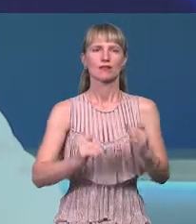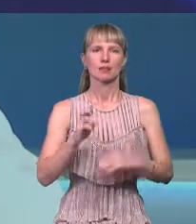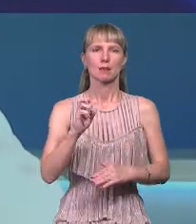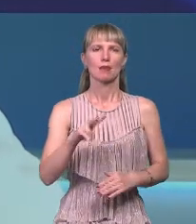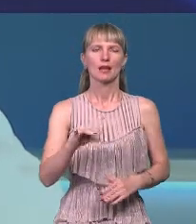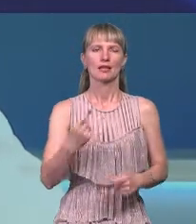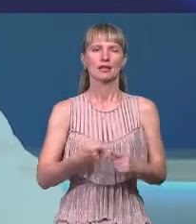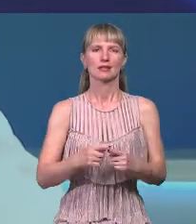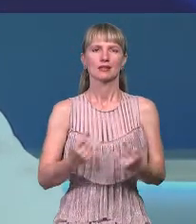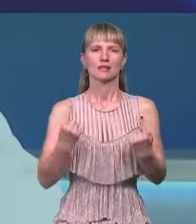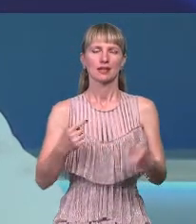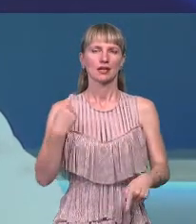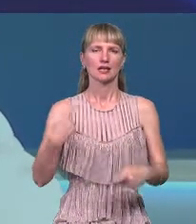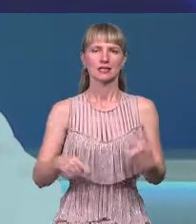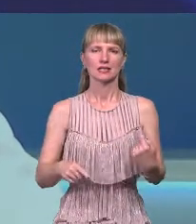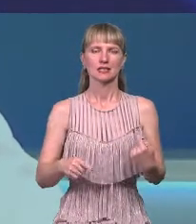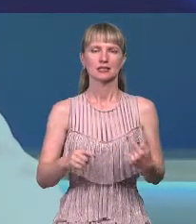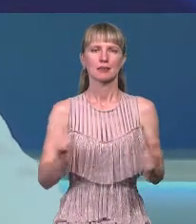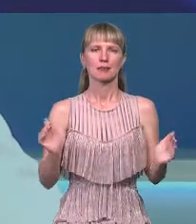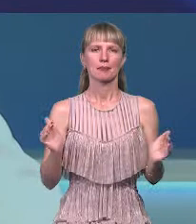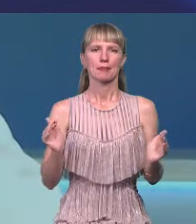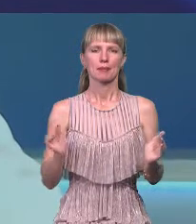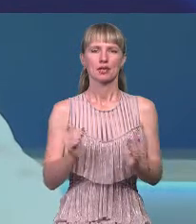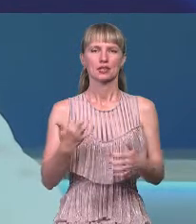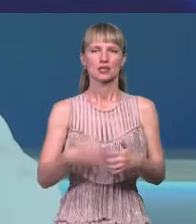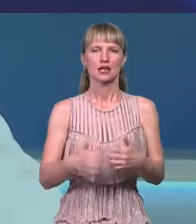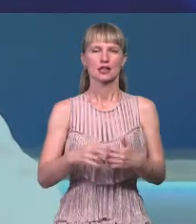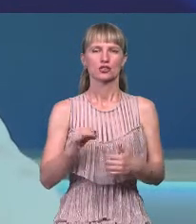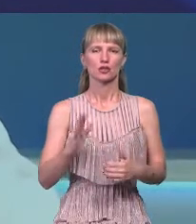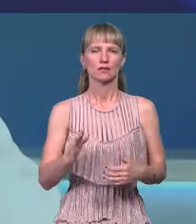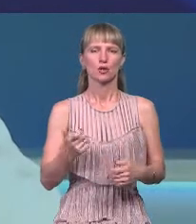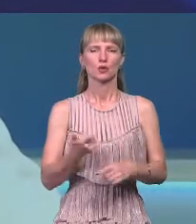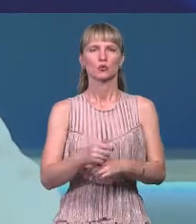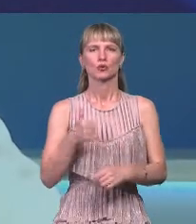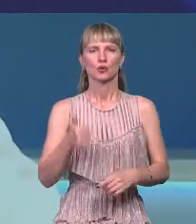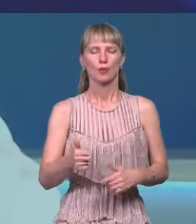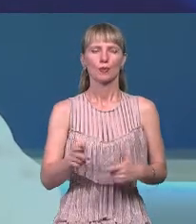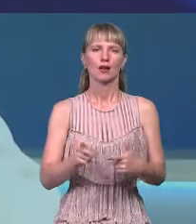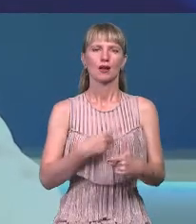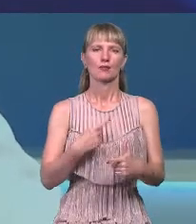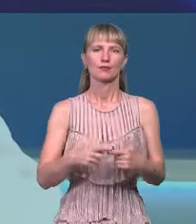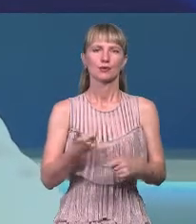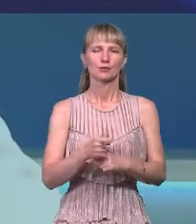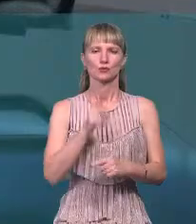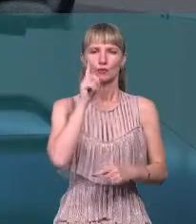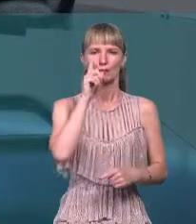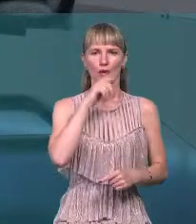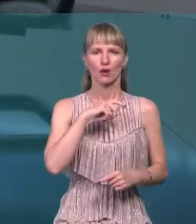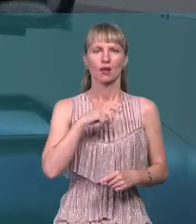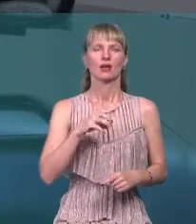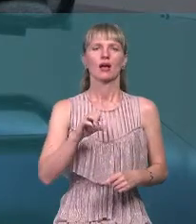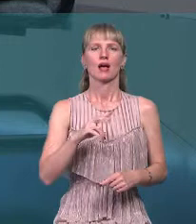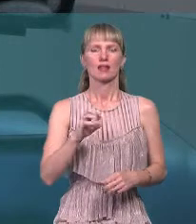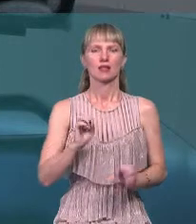тобто це дуже велика різниця, менше середнячків. Або дуже добре, або дуже погано, але